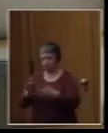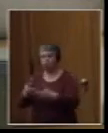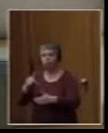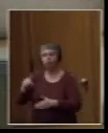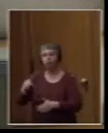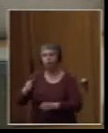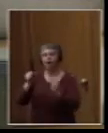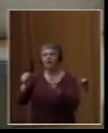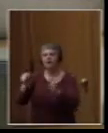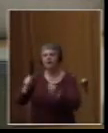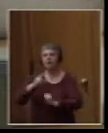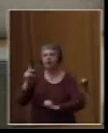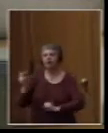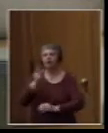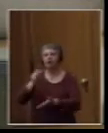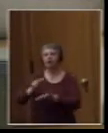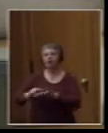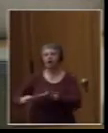ασφάλισης.